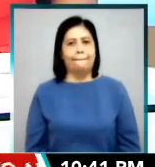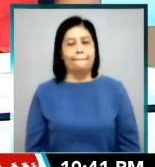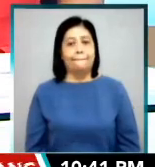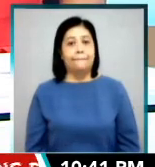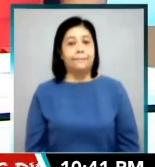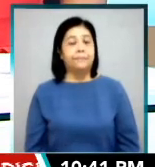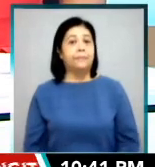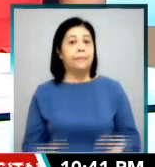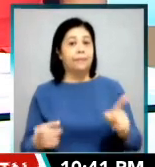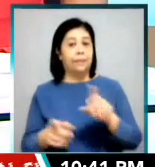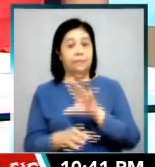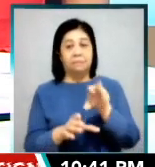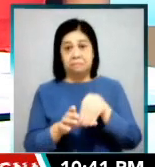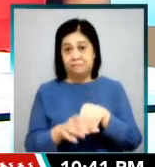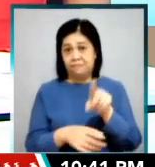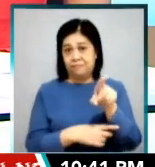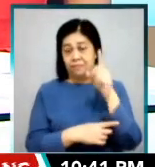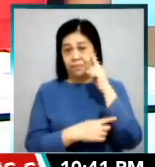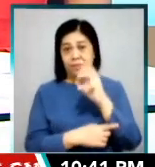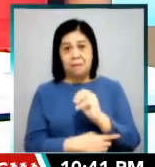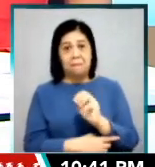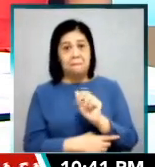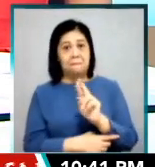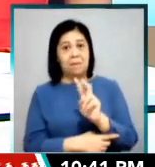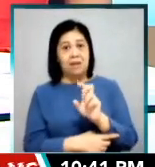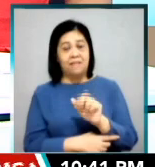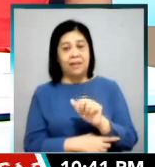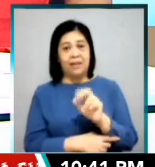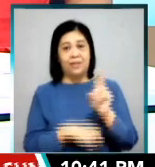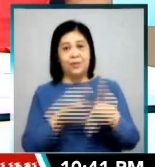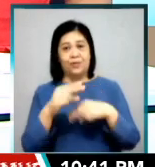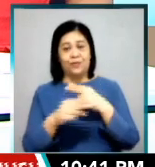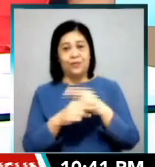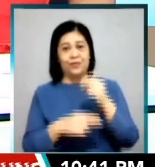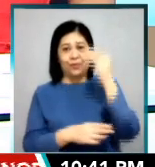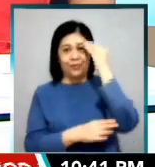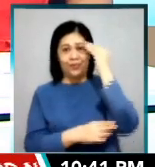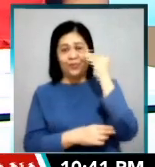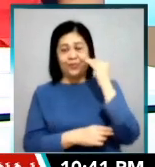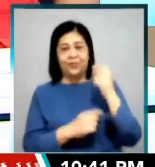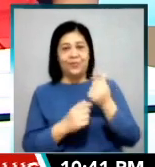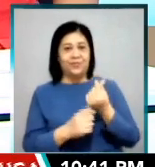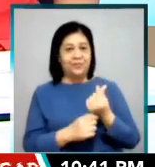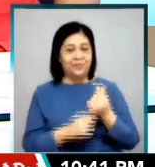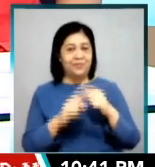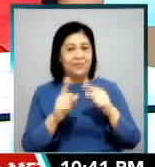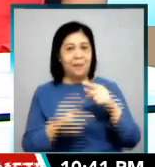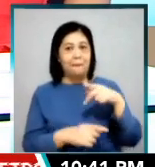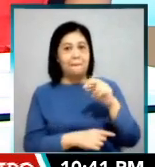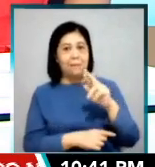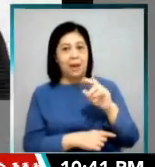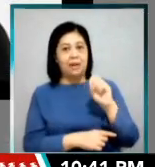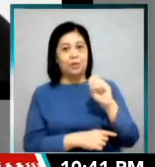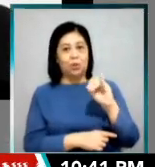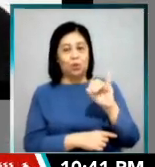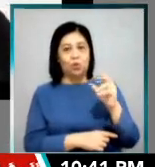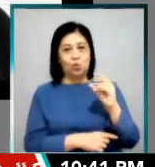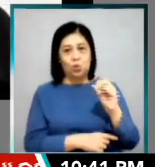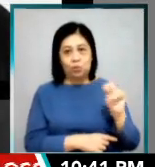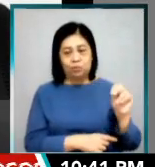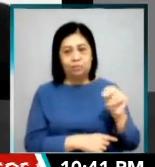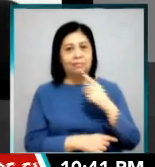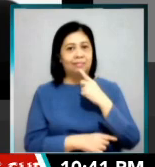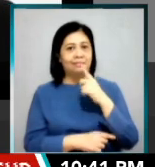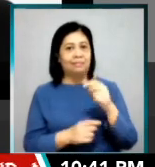Mapapasama nga ba sa Marvel Cinematic Universe ang Korean heartthrob na si Park Seo Joon? Ayon sa ilang Korean